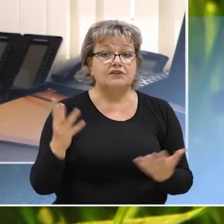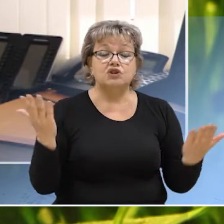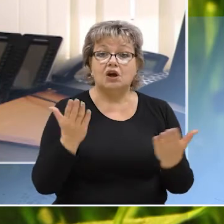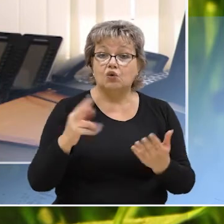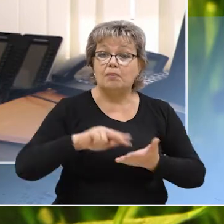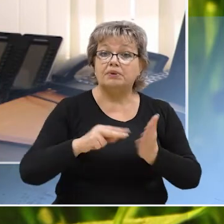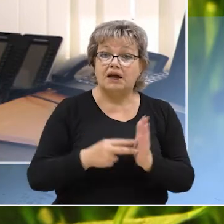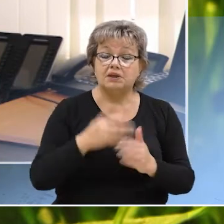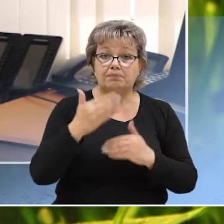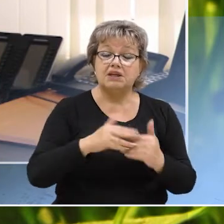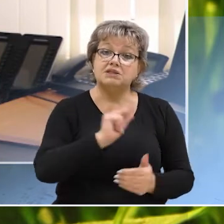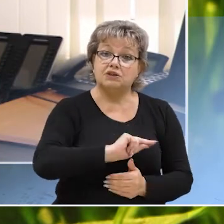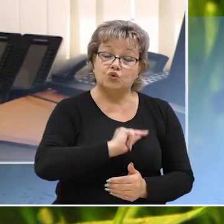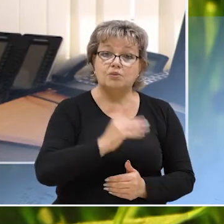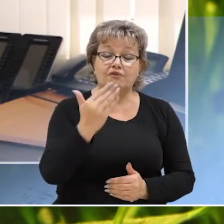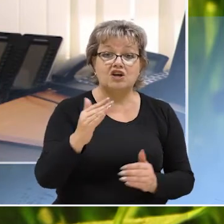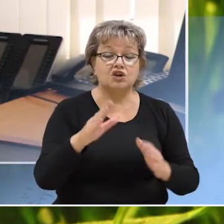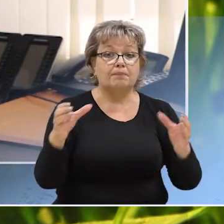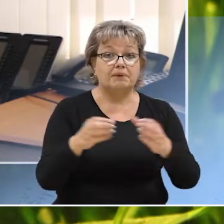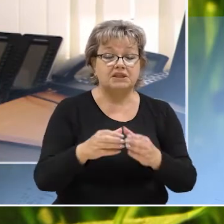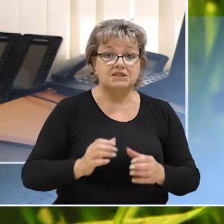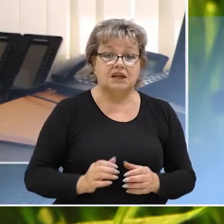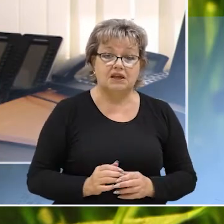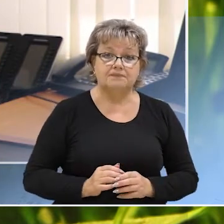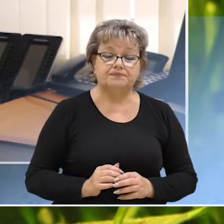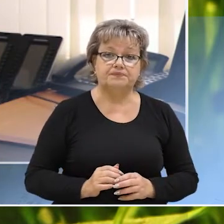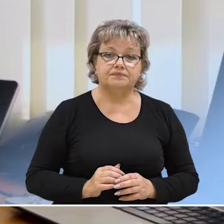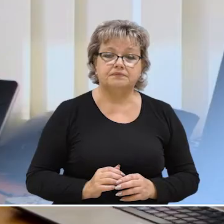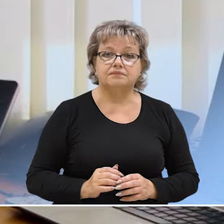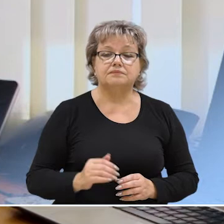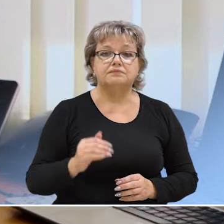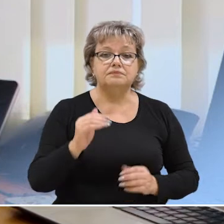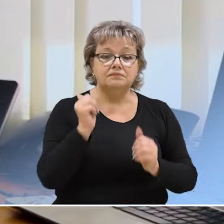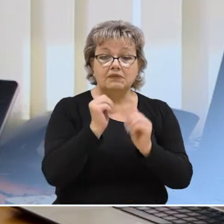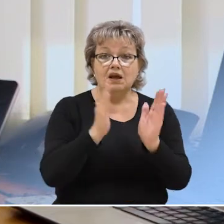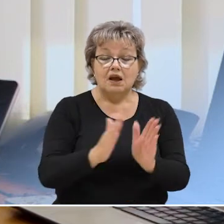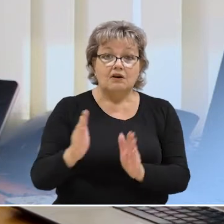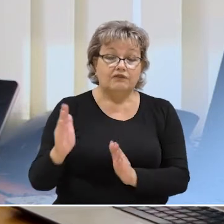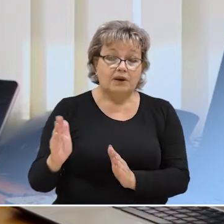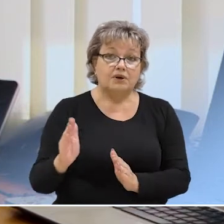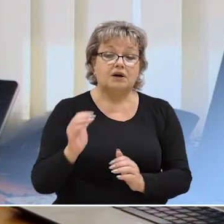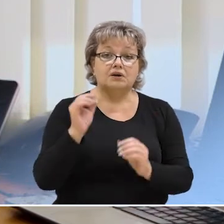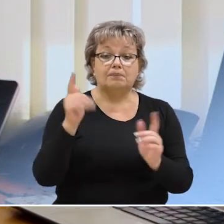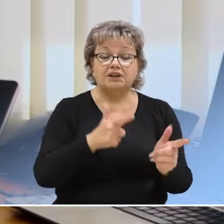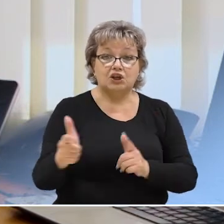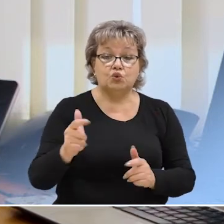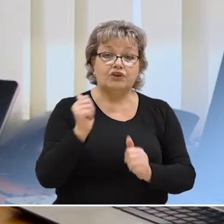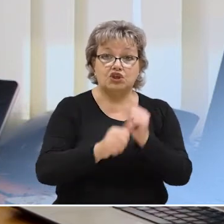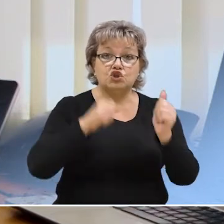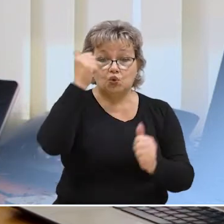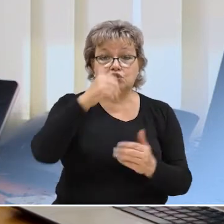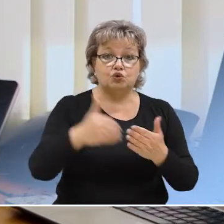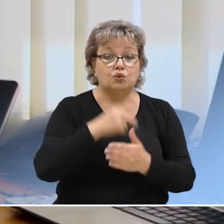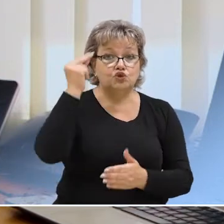Андрей Николаевич, какие задачи стоят в этом плане перед сотрудниками ваших подразделений? В рамках ежегодной подготовки